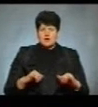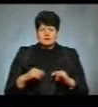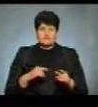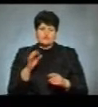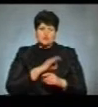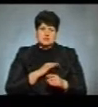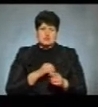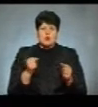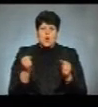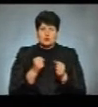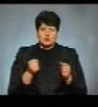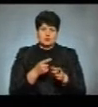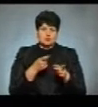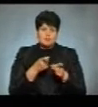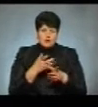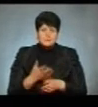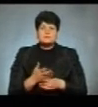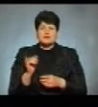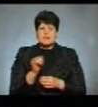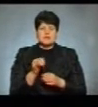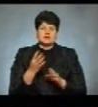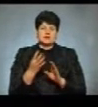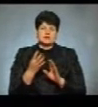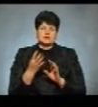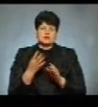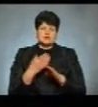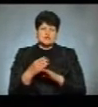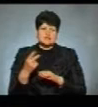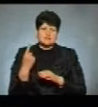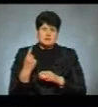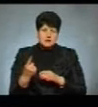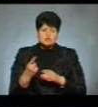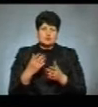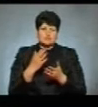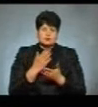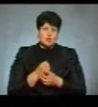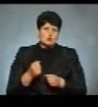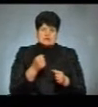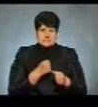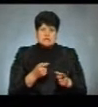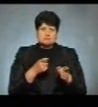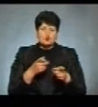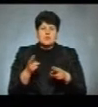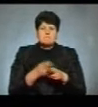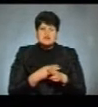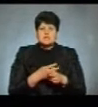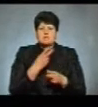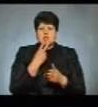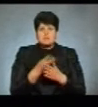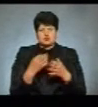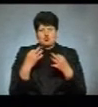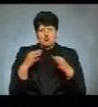або холодної зброї, і частину 1 статті 263, носіння вогнепальної зброї без передбаченого законодавством